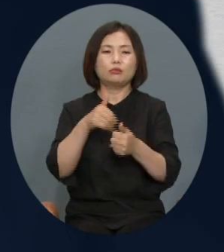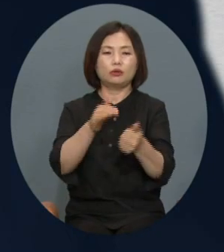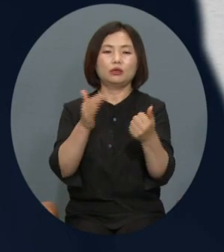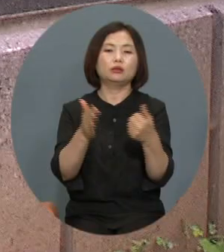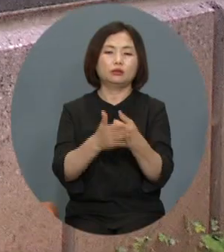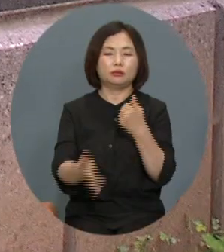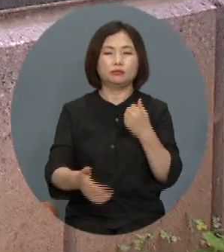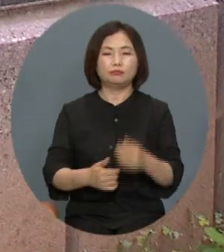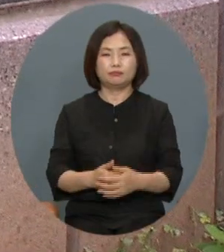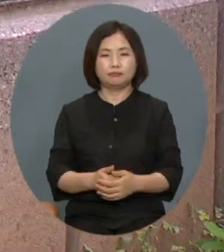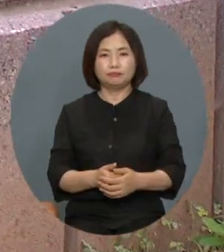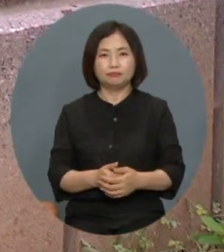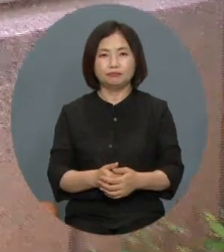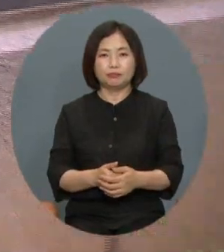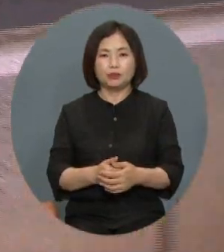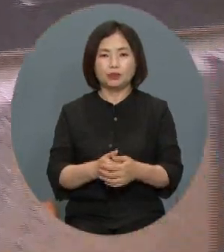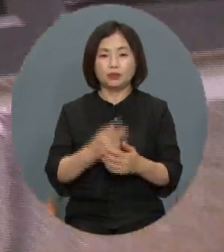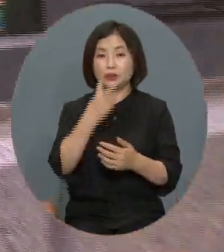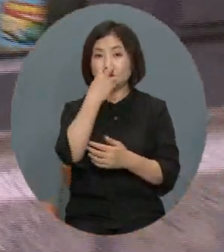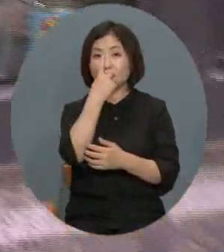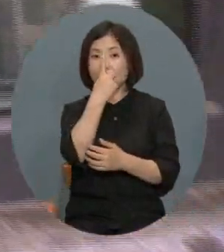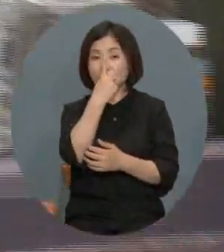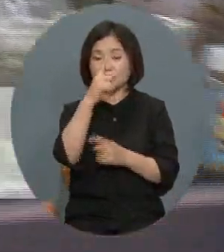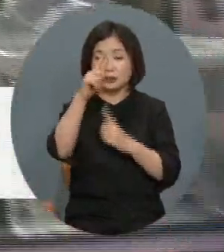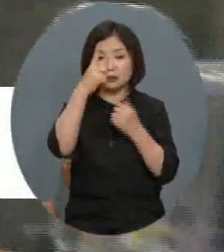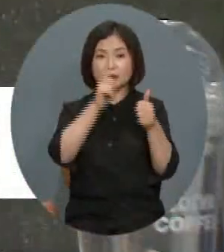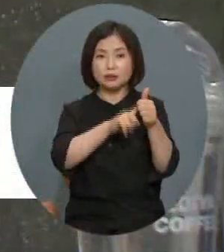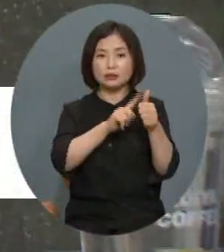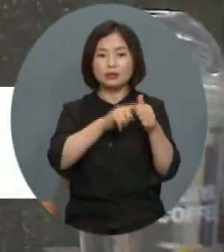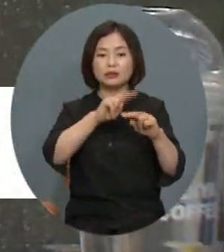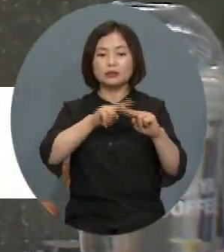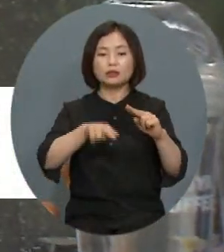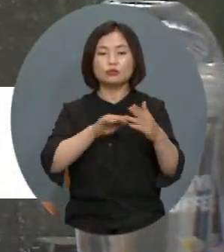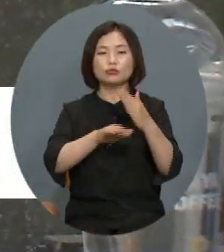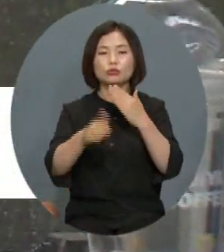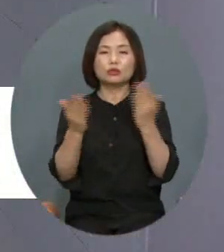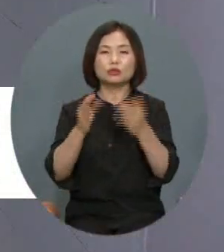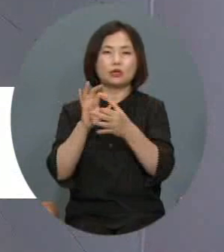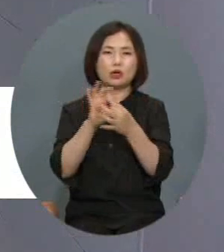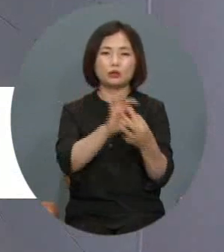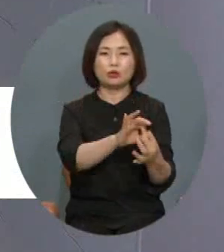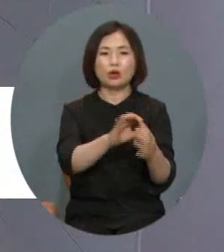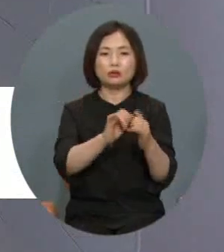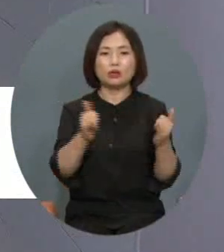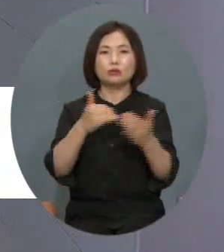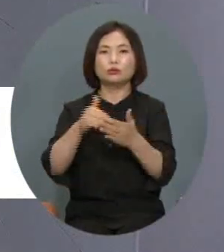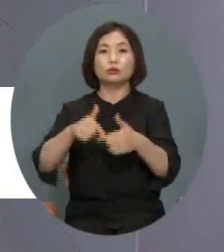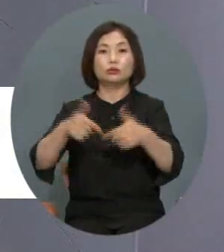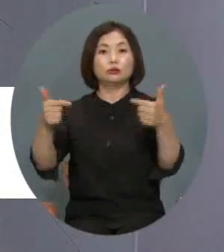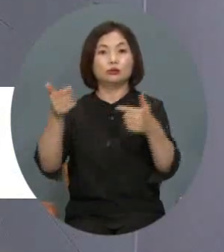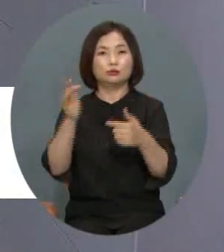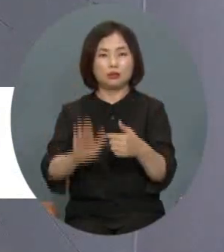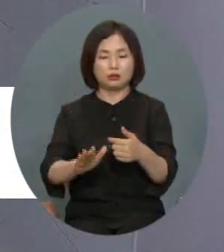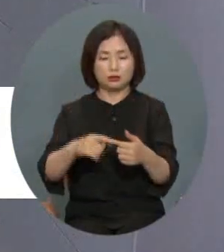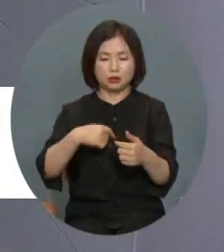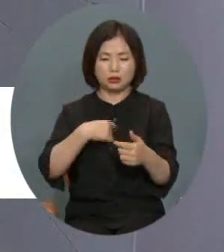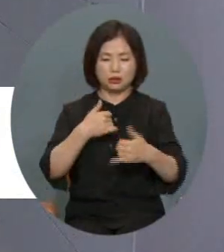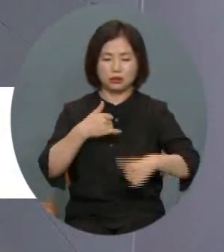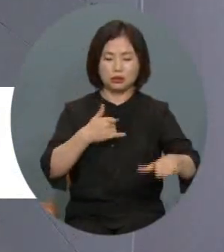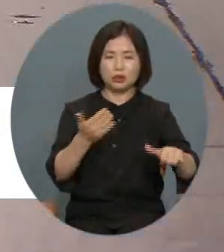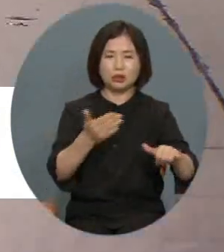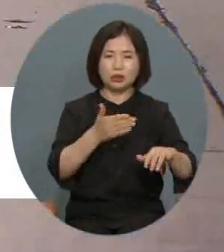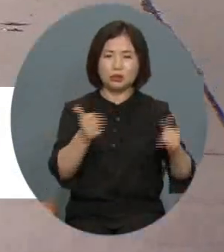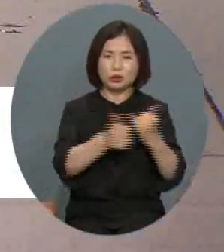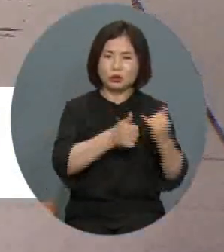아닙니까? 경비 일을 하는 이 씨처럼 퇴직 후 일을 계속하는 퇴직자가 늘고 있지만 자식들의